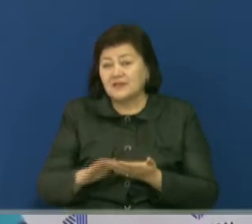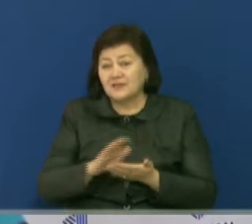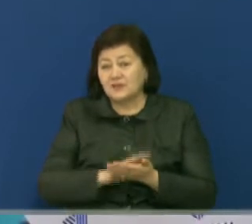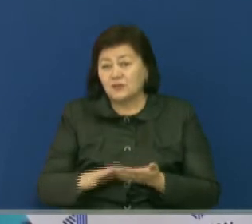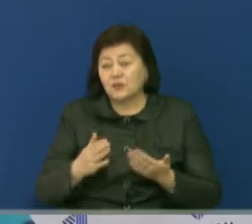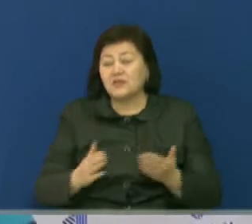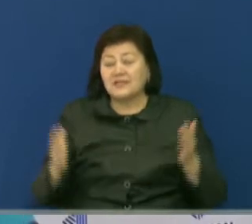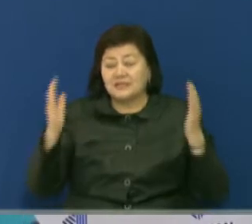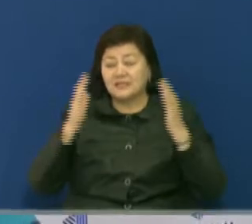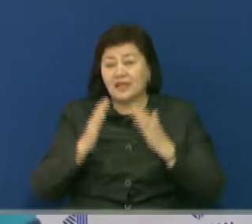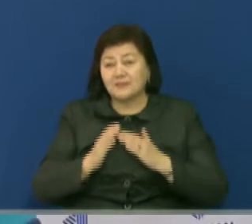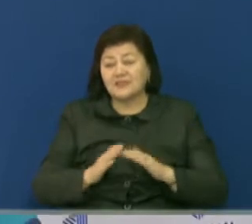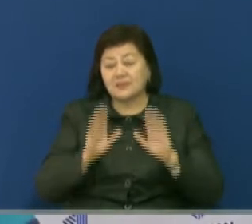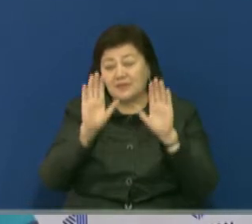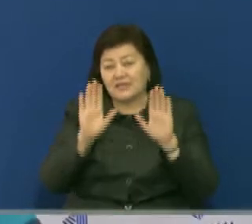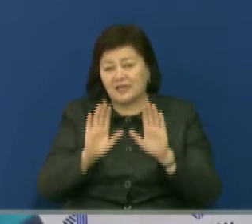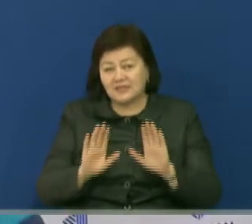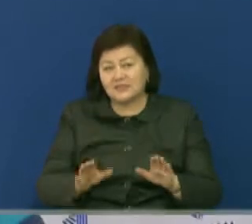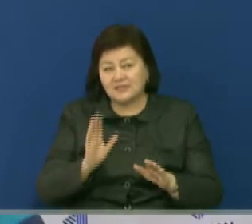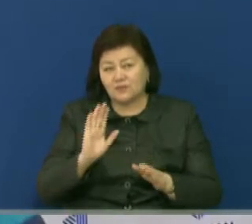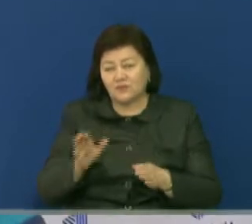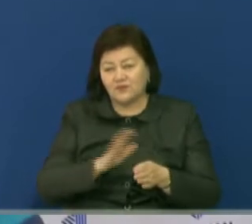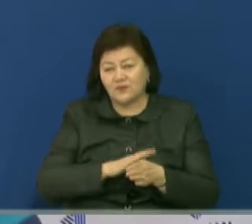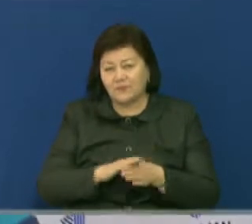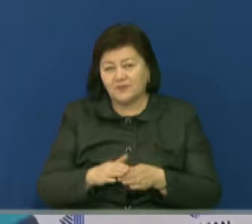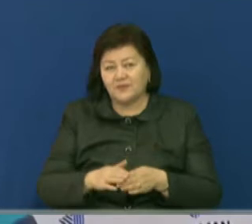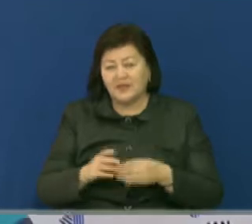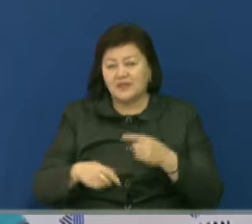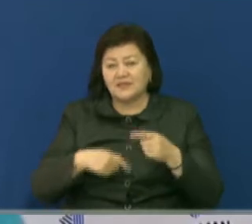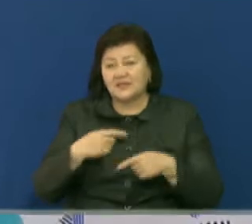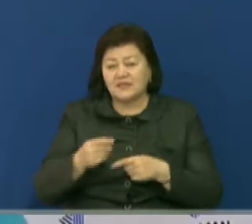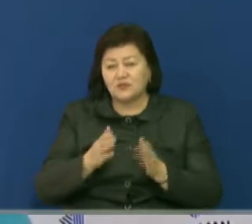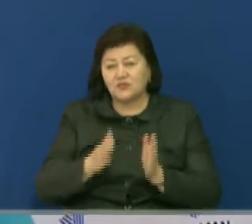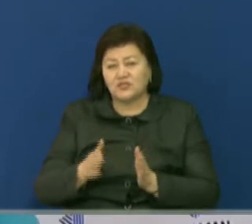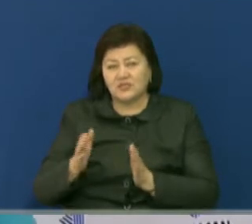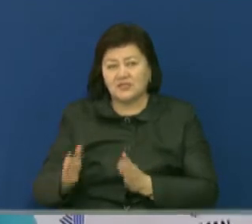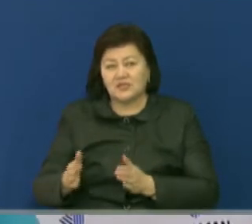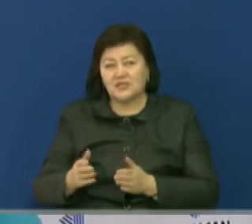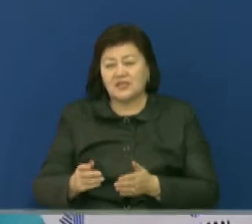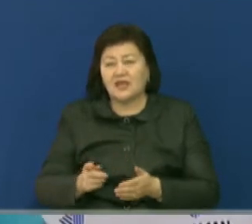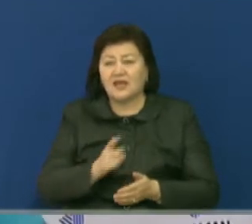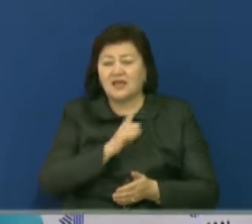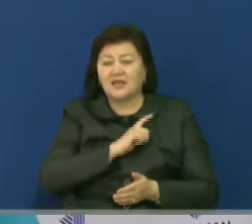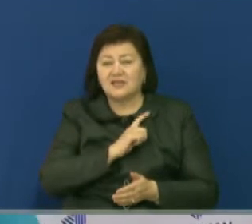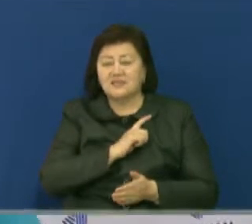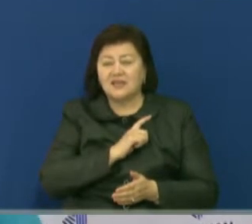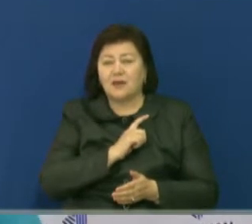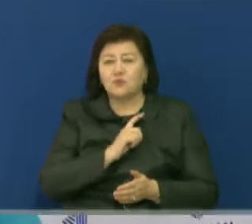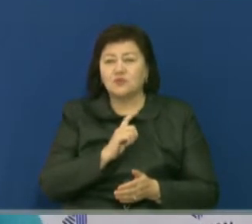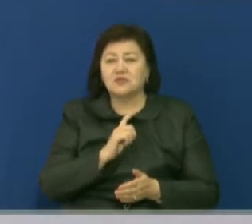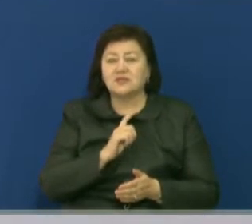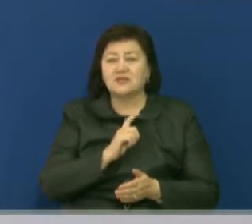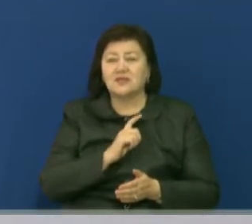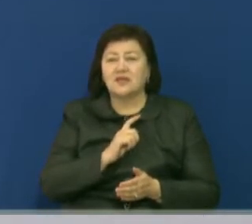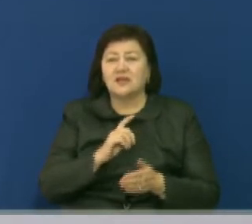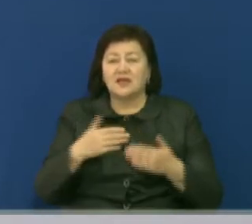исламскими традициями. Следующим важным этапом нашего проекта является запуск овощехранилища на 5000 тонн